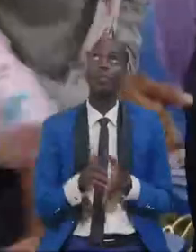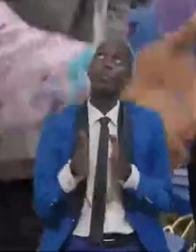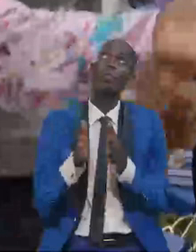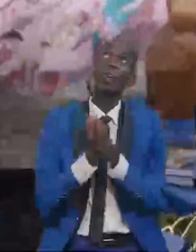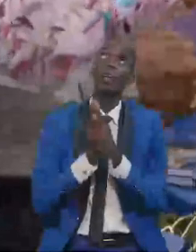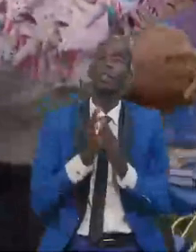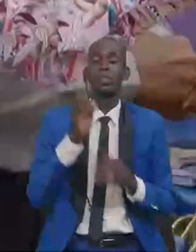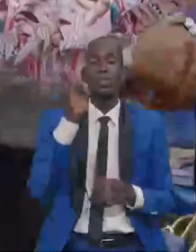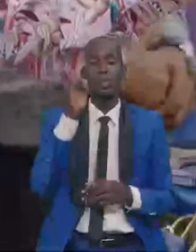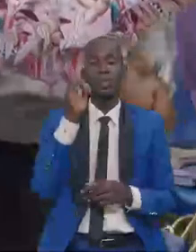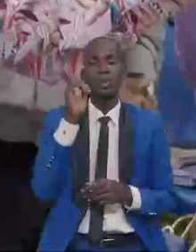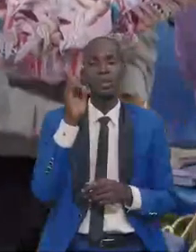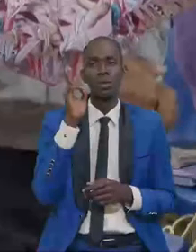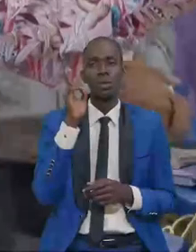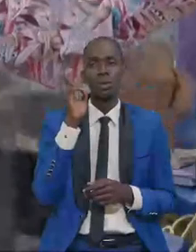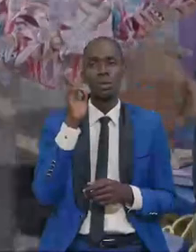Demande-lui.